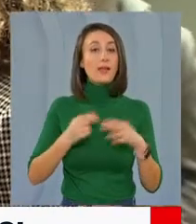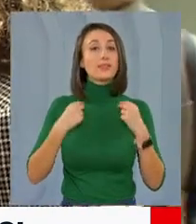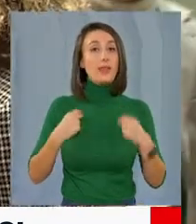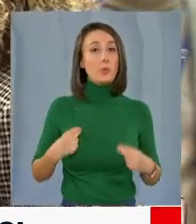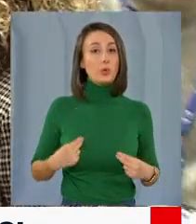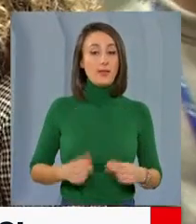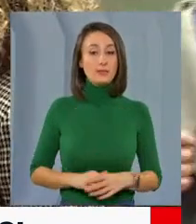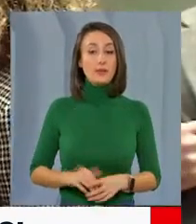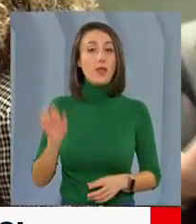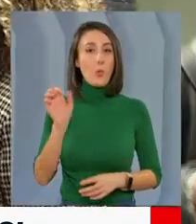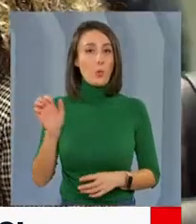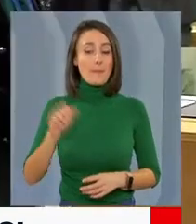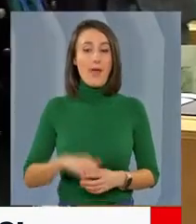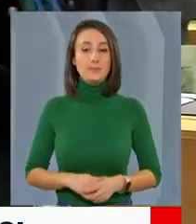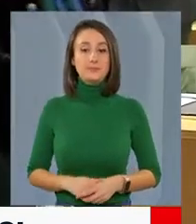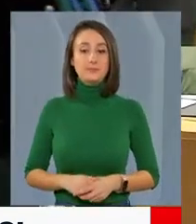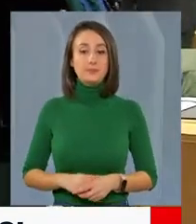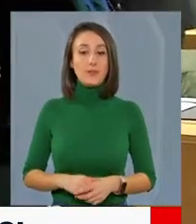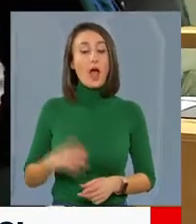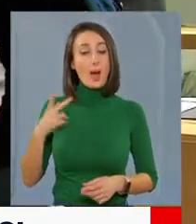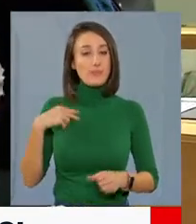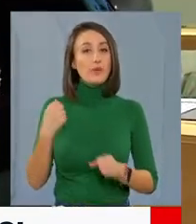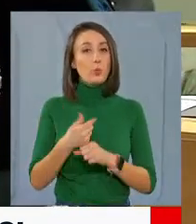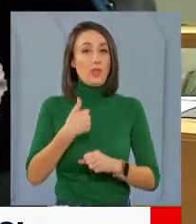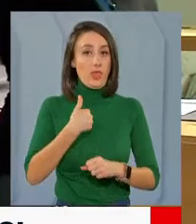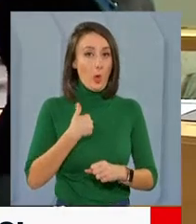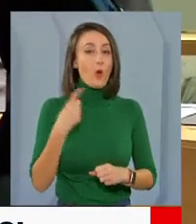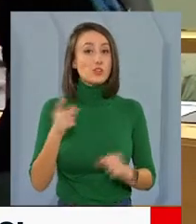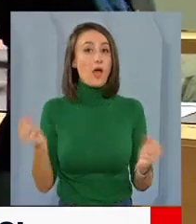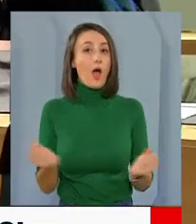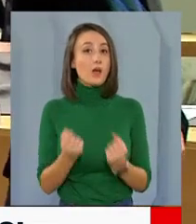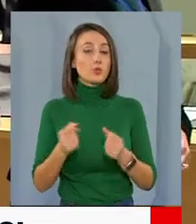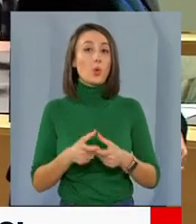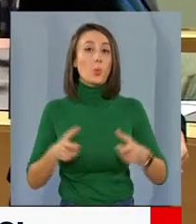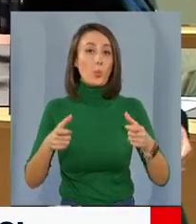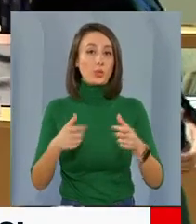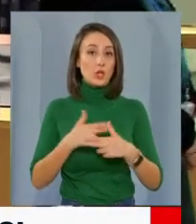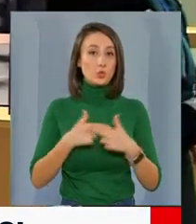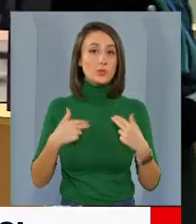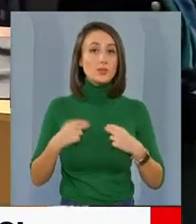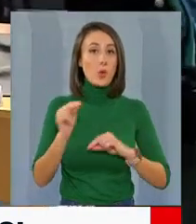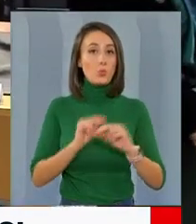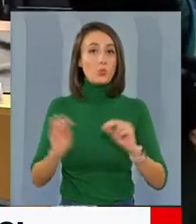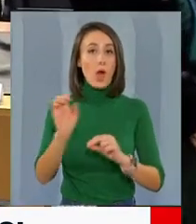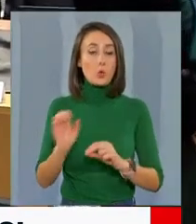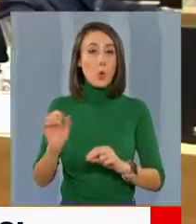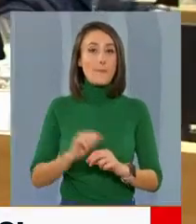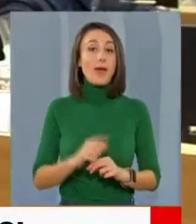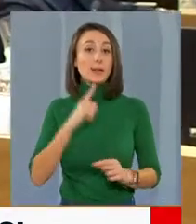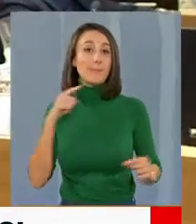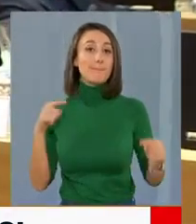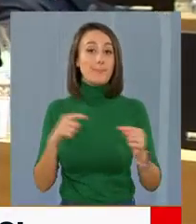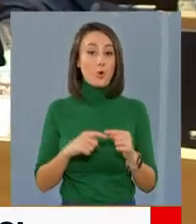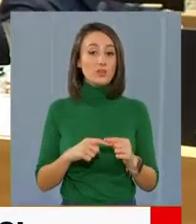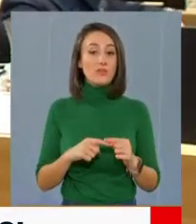Parlamentul European, am făcut eu această acțiune la Curtea de Justiție a Uniunii Europene